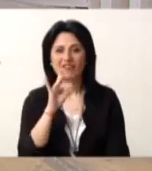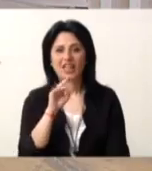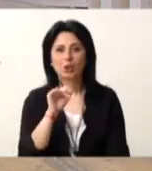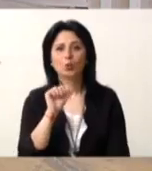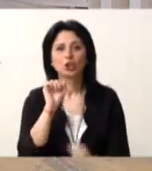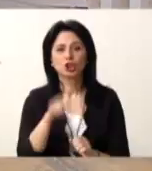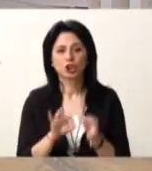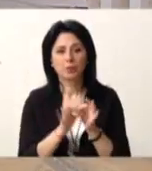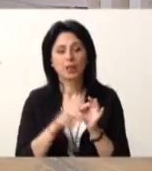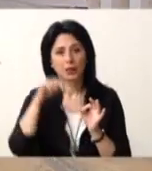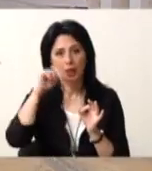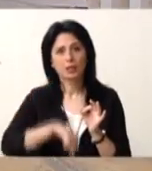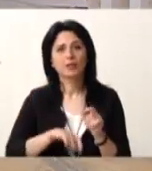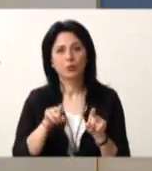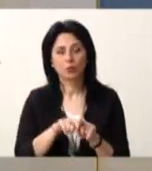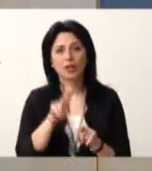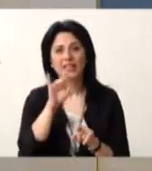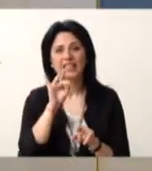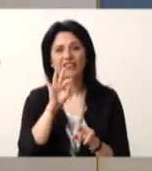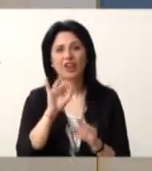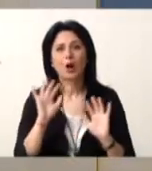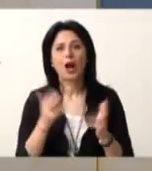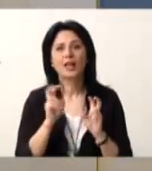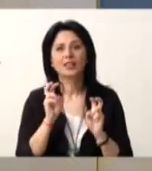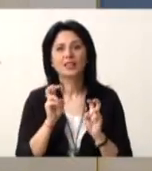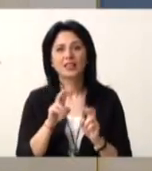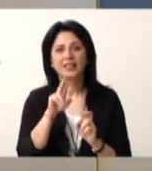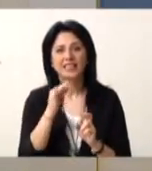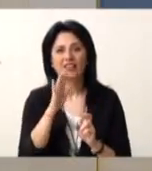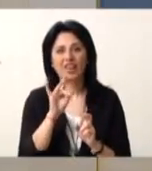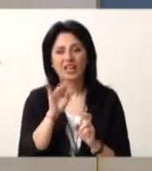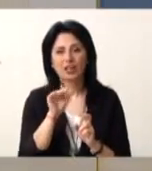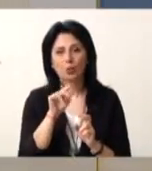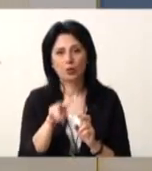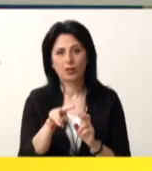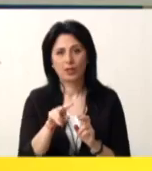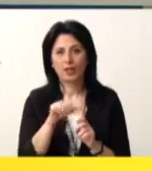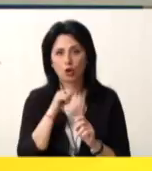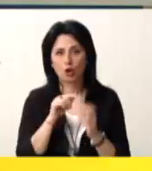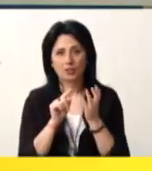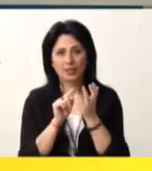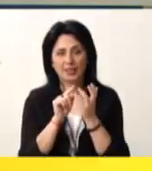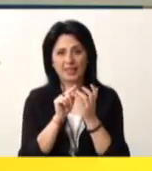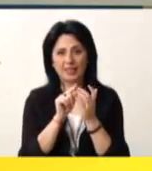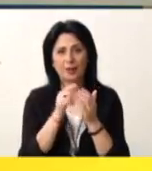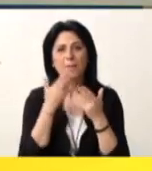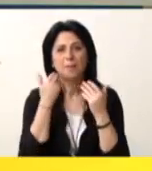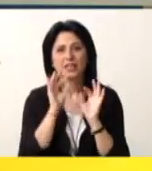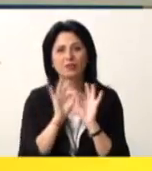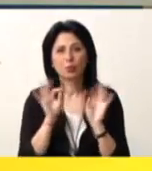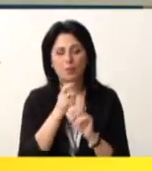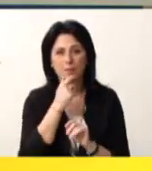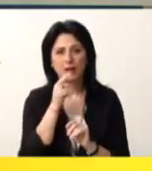შეიძლება ნაწლავის იყოს. დივერტიკულიტი ნიშნავს ანთებას ამ დივერტიკულების. როგორც თითები დაახლოებით, ხა მარტივად რო